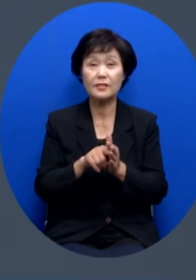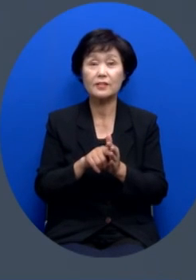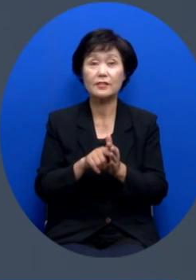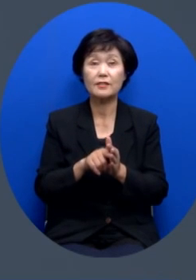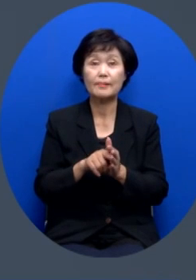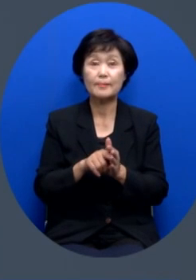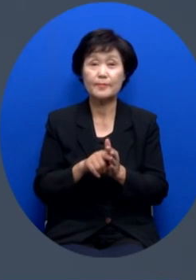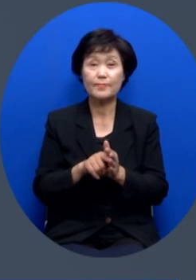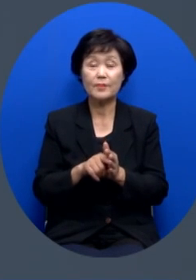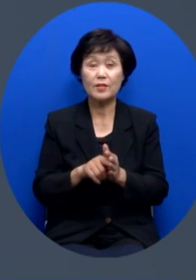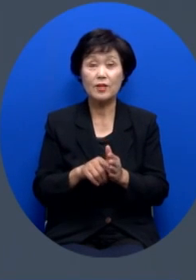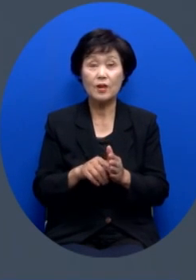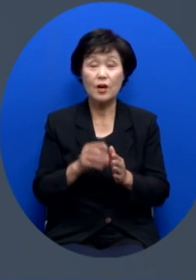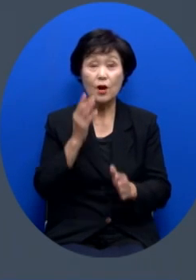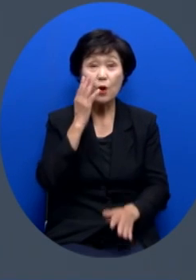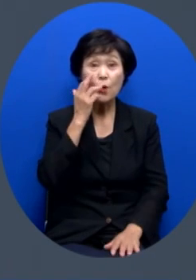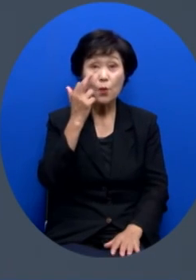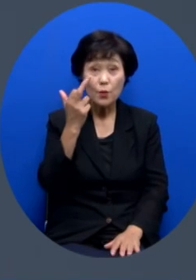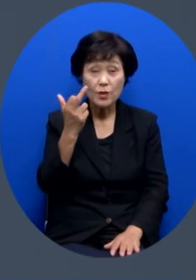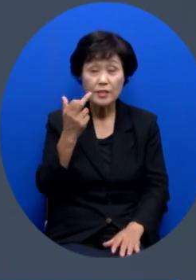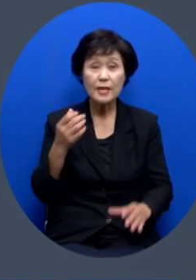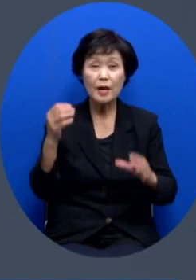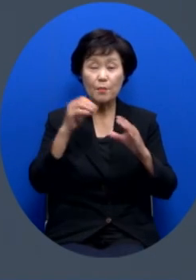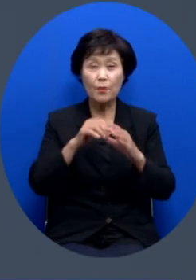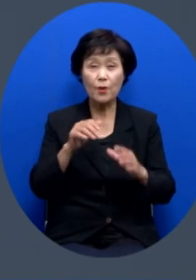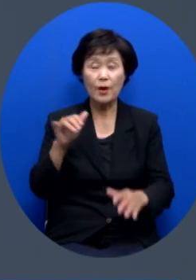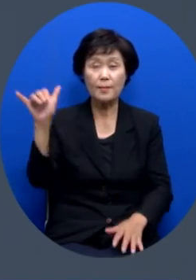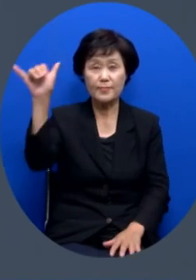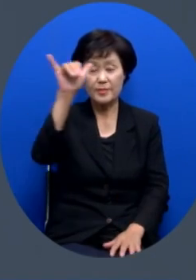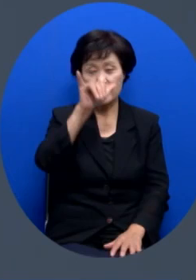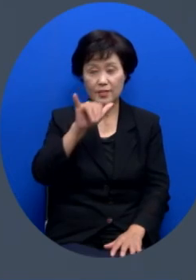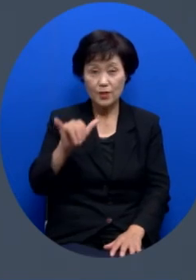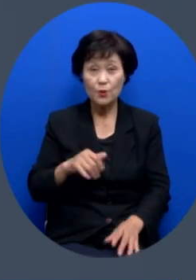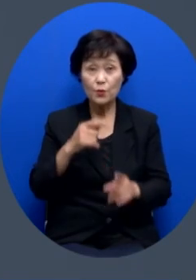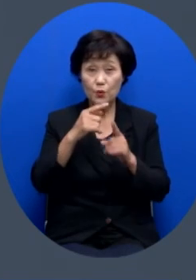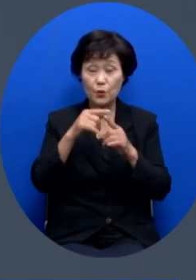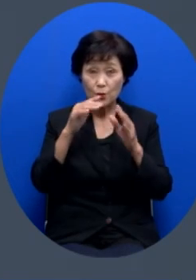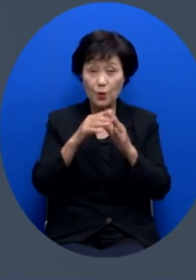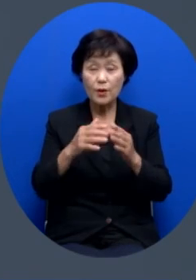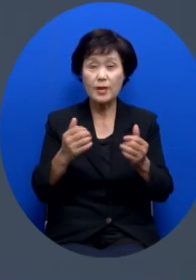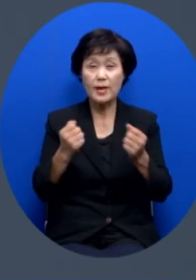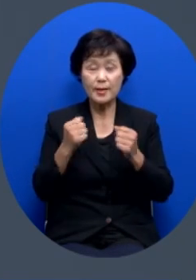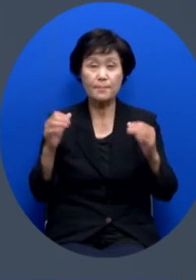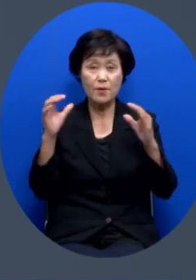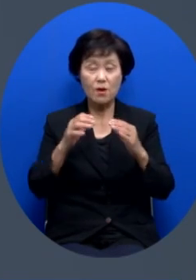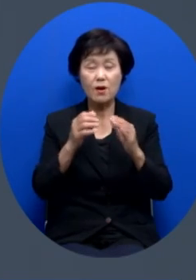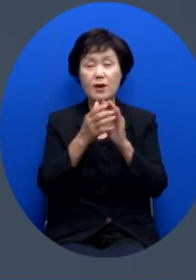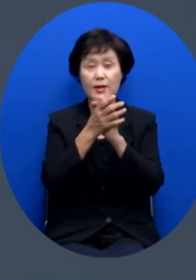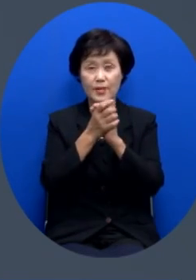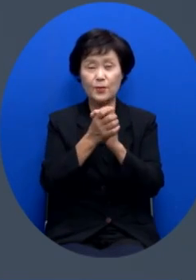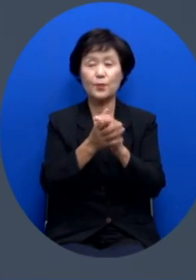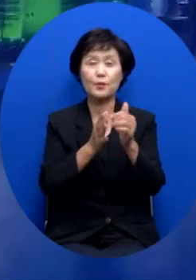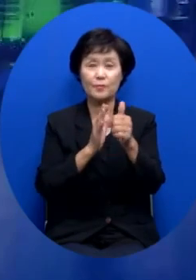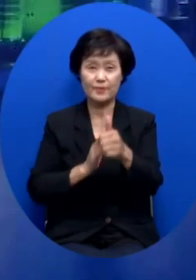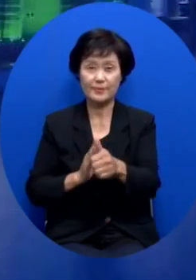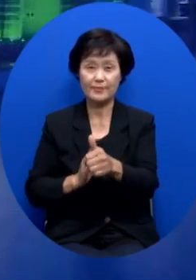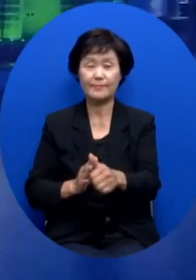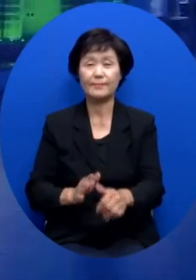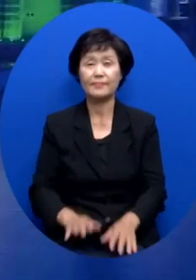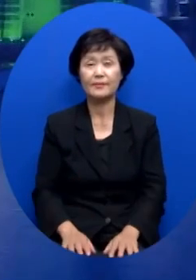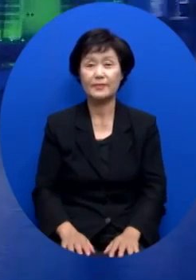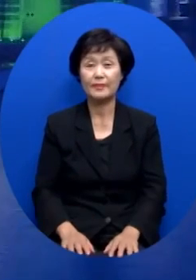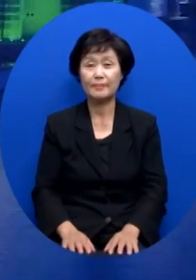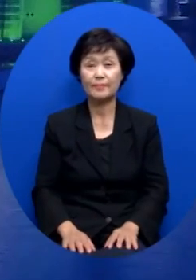우리 울산 을 이 시에서 청구 쾌 가 좀 힘을 모아서 기도해 주시면 참 좋겠다고 그 생각합니다 4